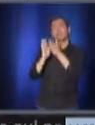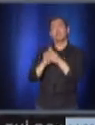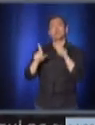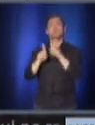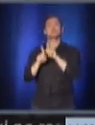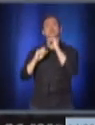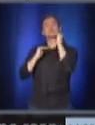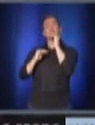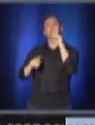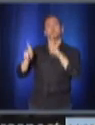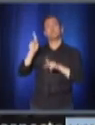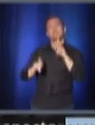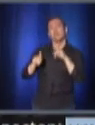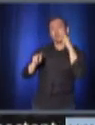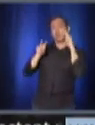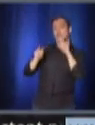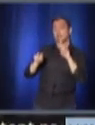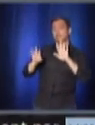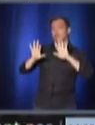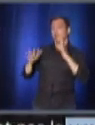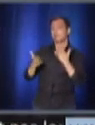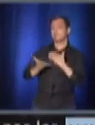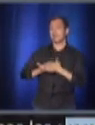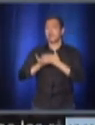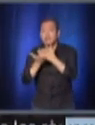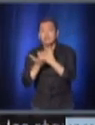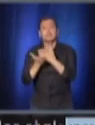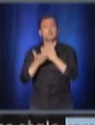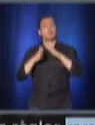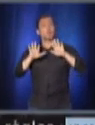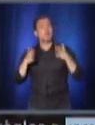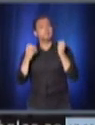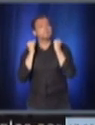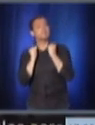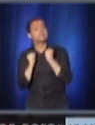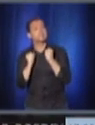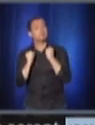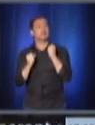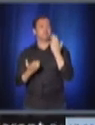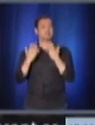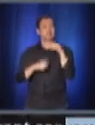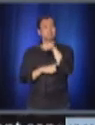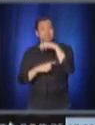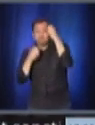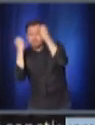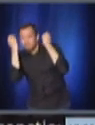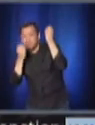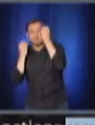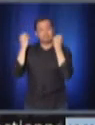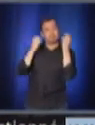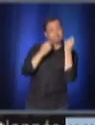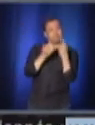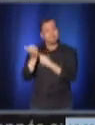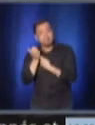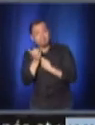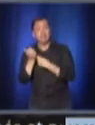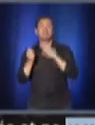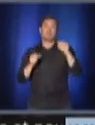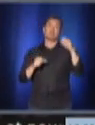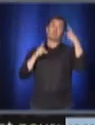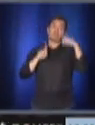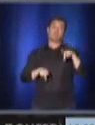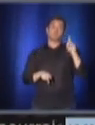s'il n'y aura pas des éléments supplémentaires qui pourraient être faits en termes d'aide comme tel. Puis comme je vous le dis, je suis d'accord, il